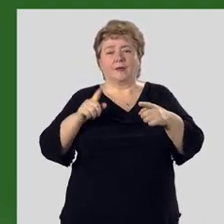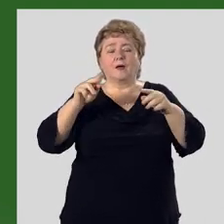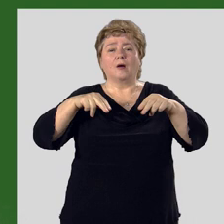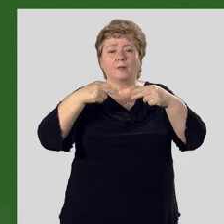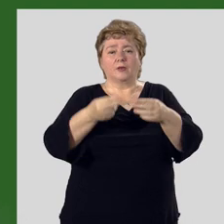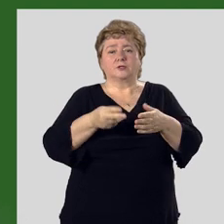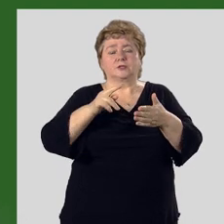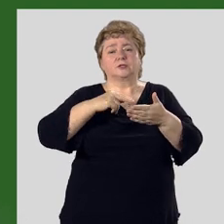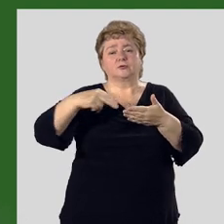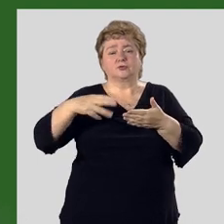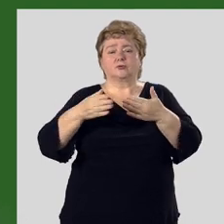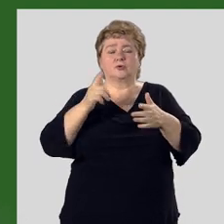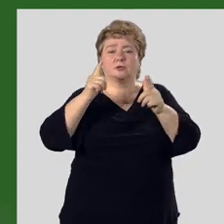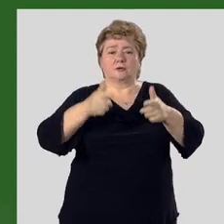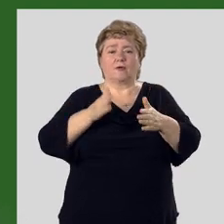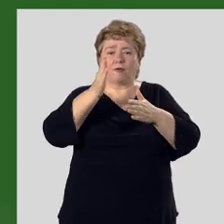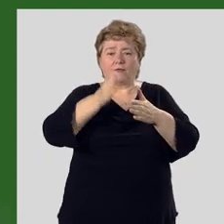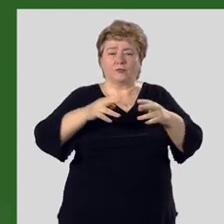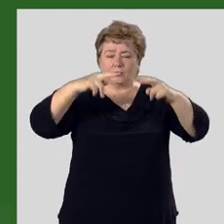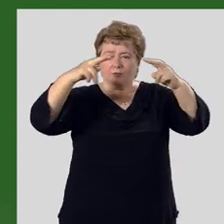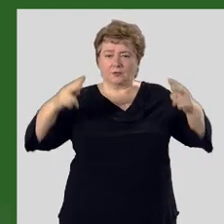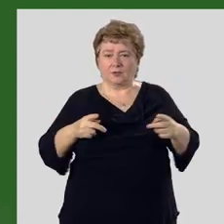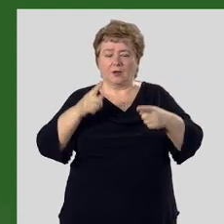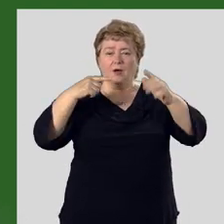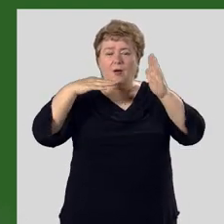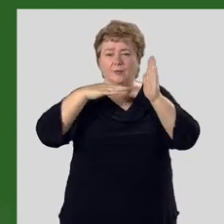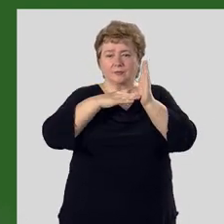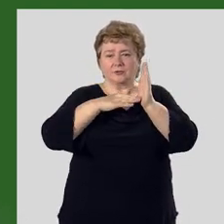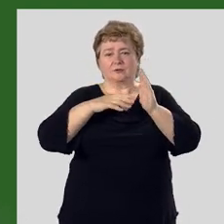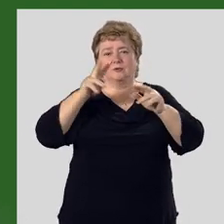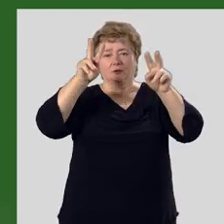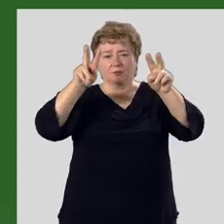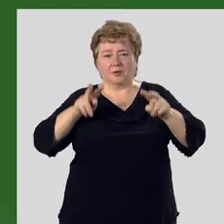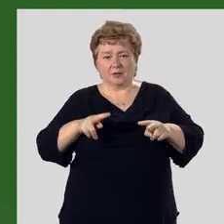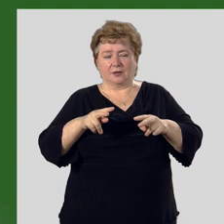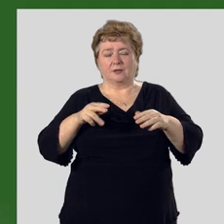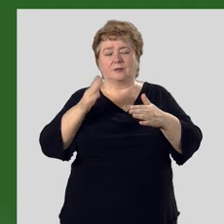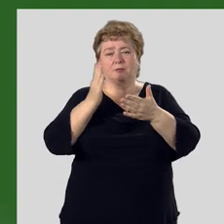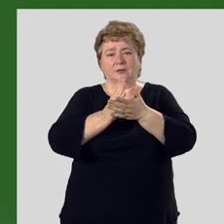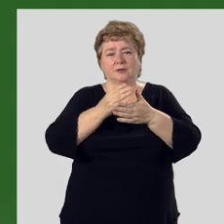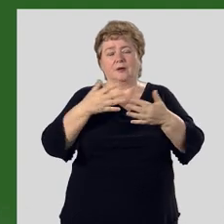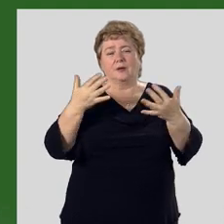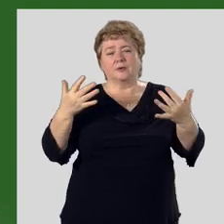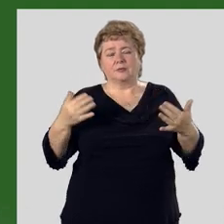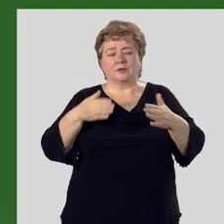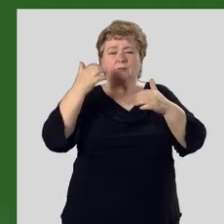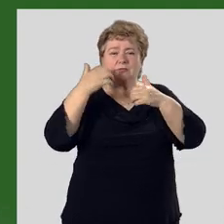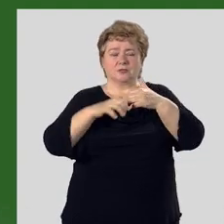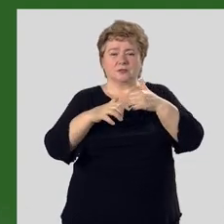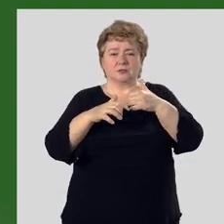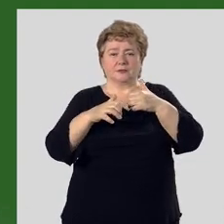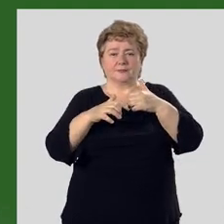Положите ручку или карандаш вдоль меридиана перпендикулярно параллели, проходящей примерно